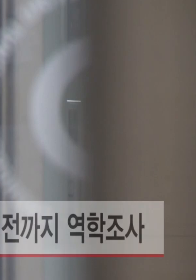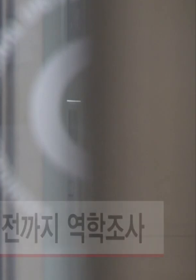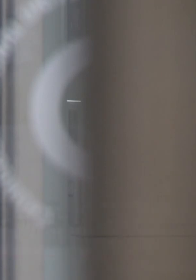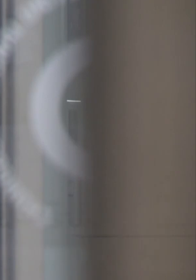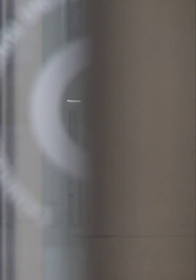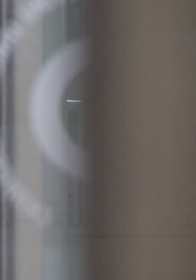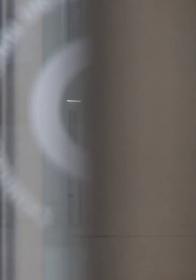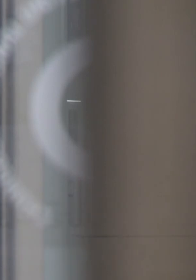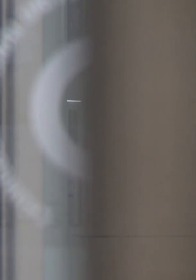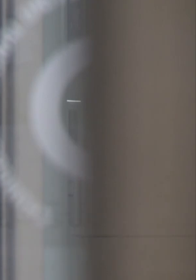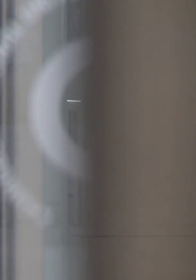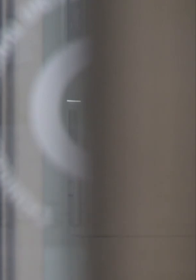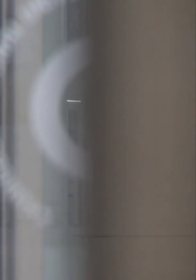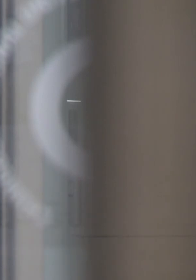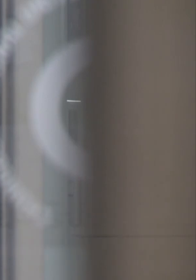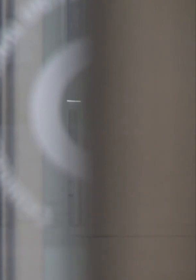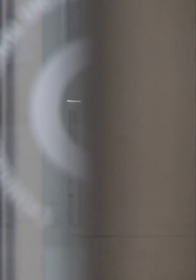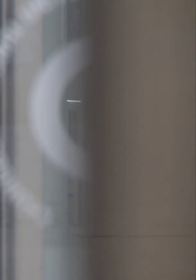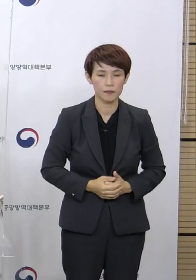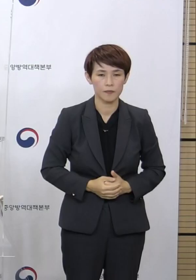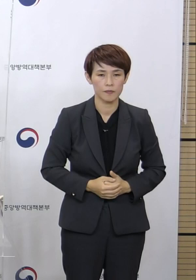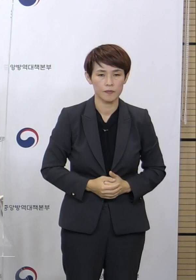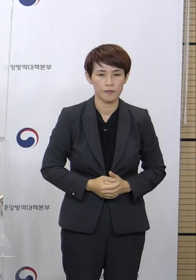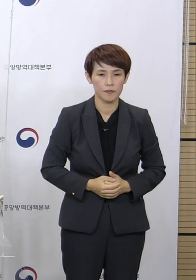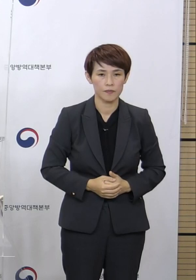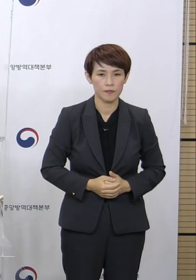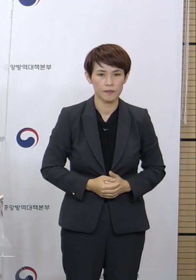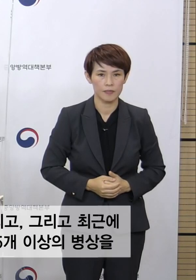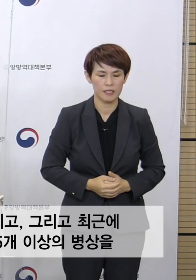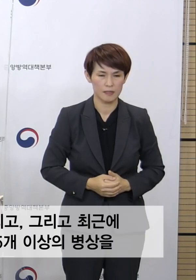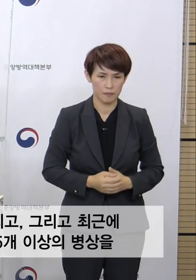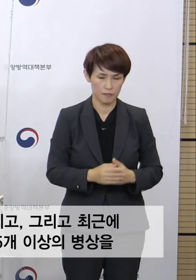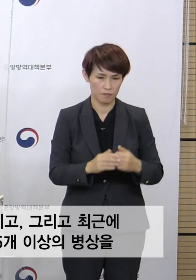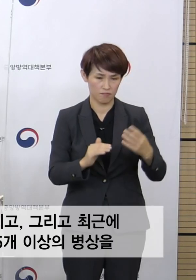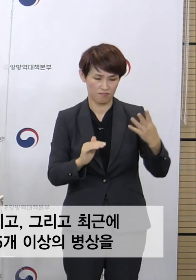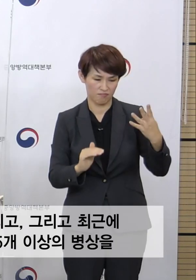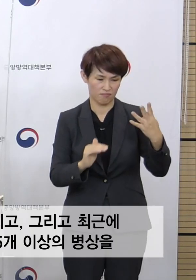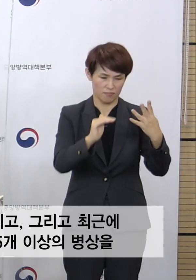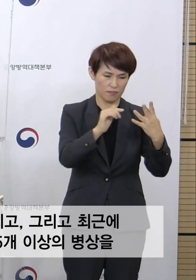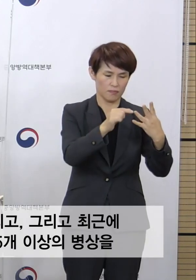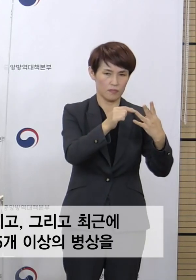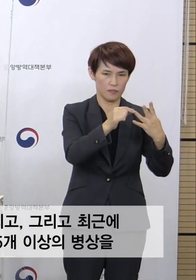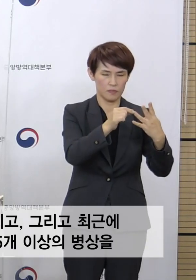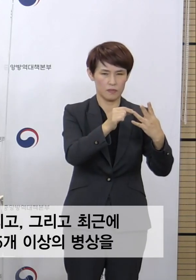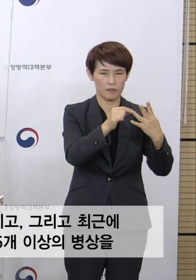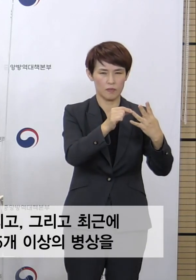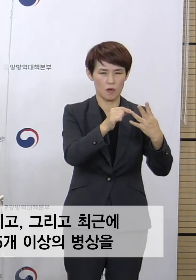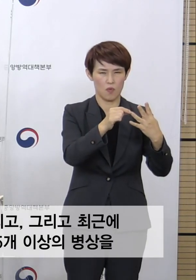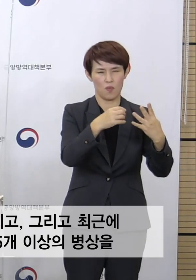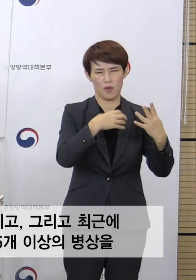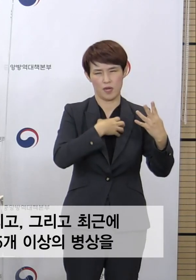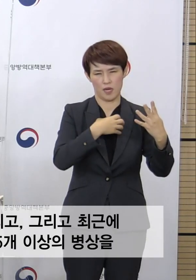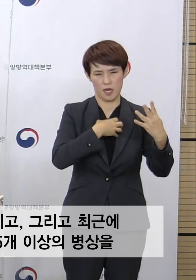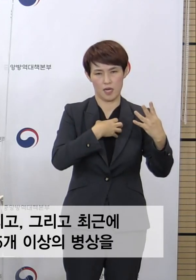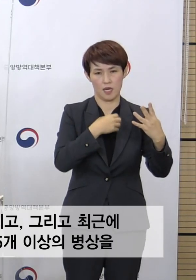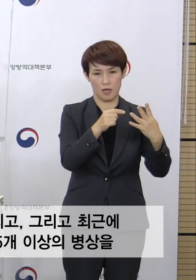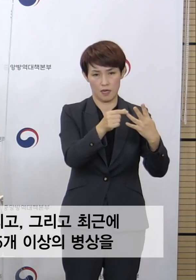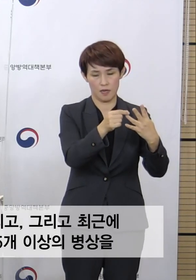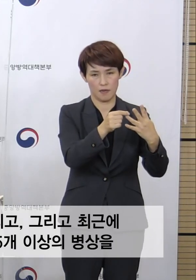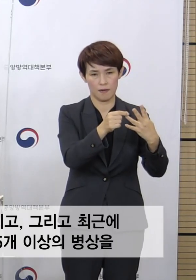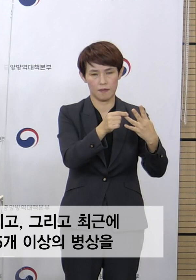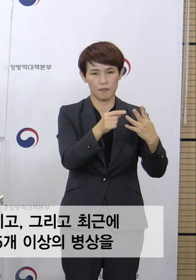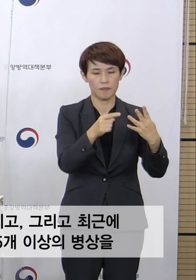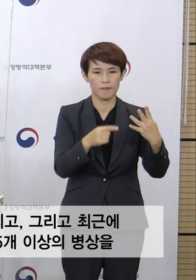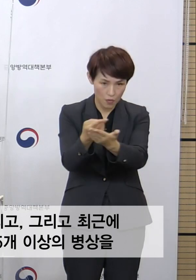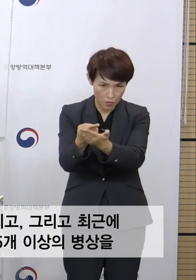치료 병상 5개실을 확보해 운영하고 있습니다. 위기 단계를 우리가 주의로 올리고, 그리고 최근에 이제 환자